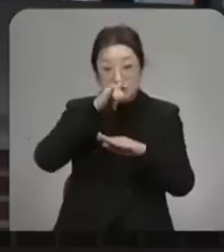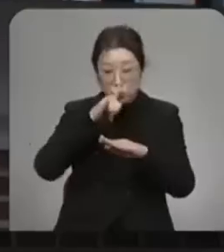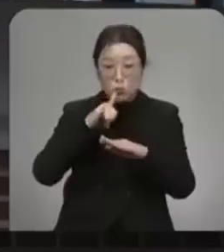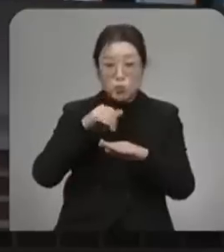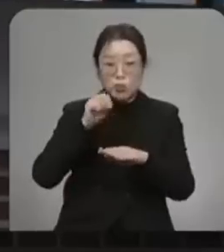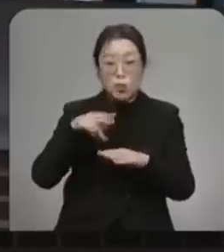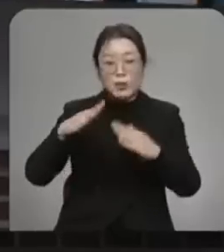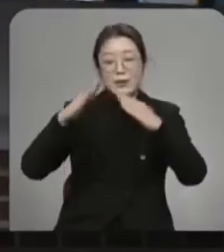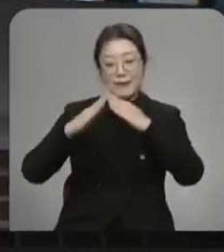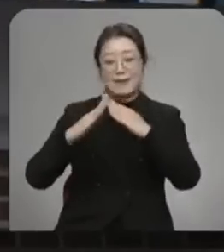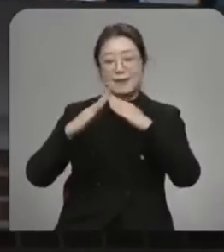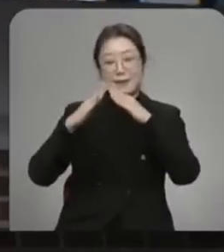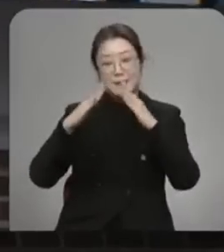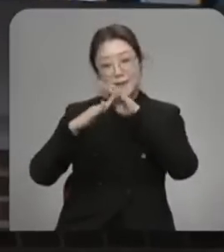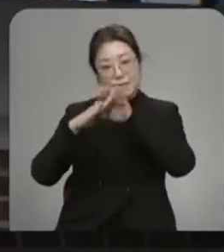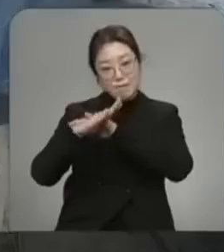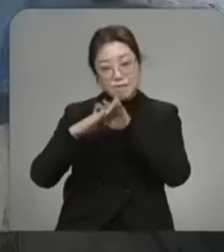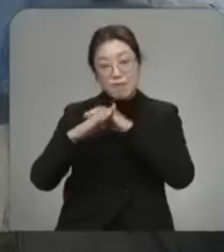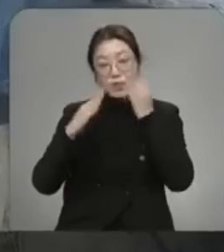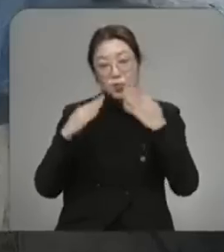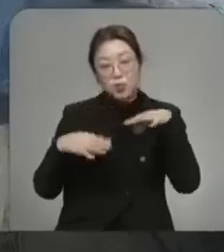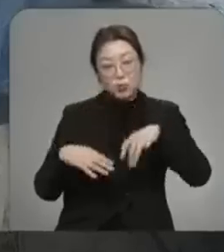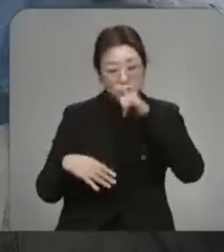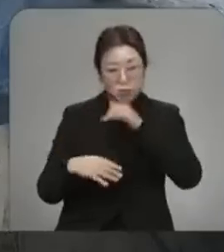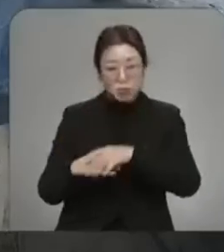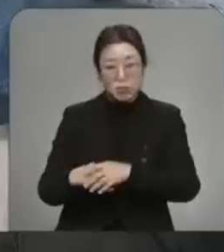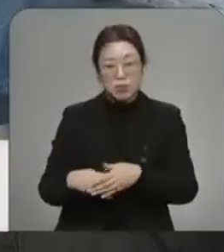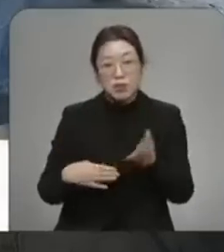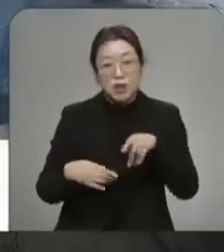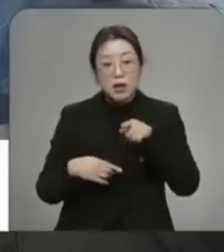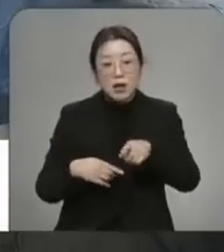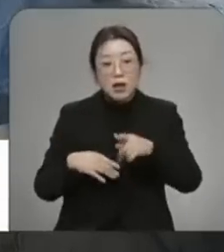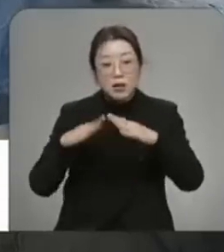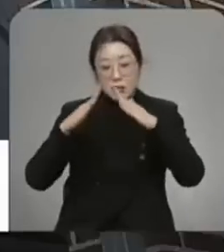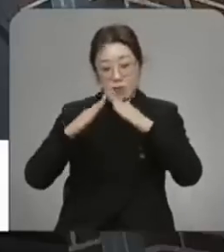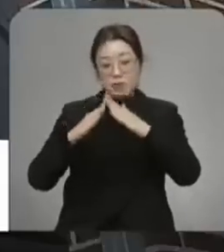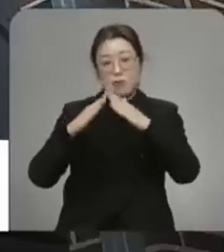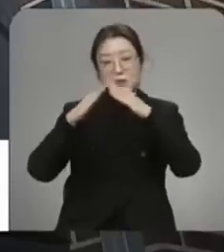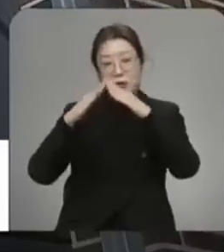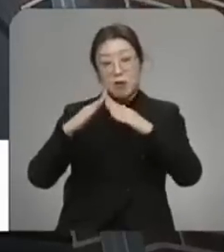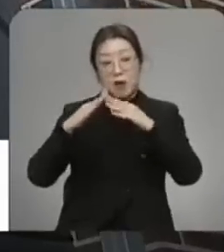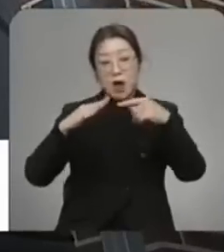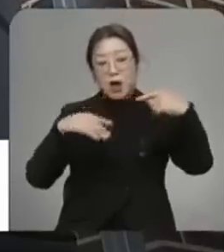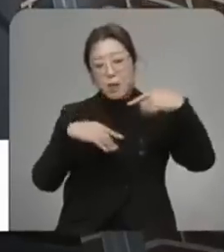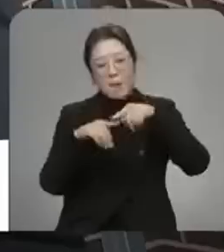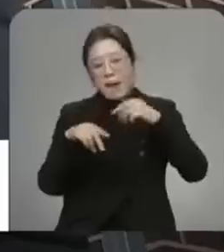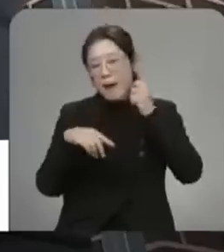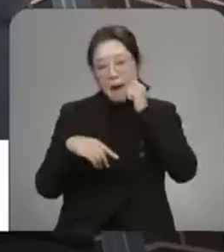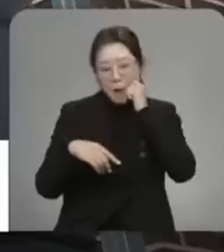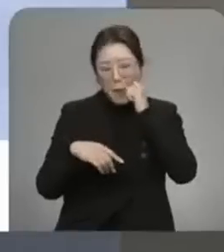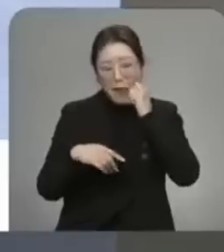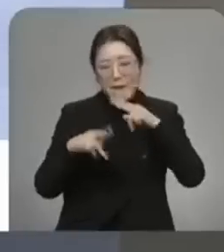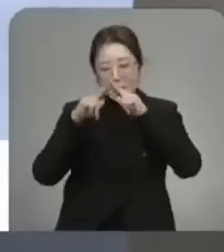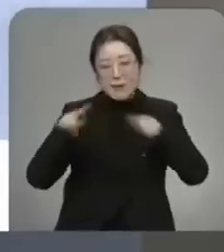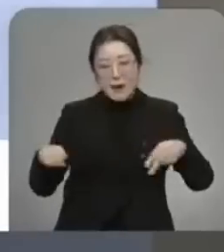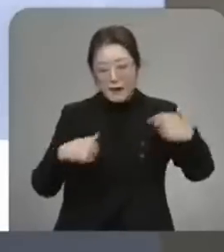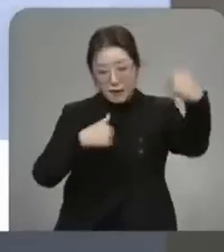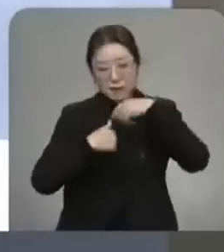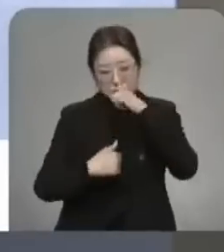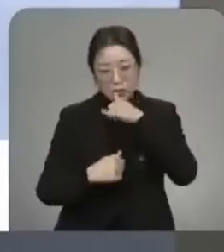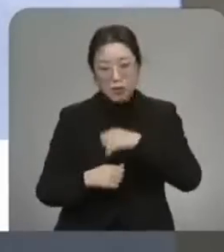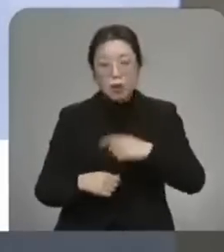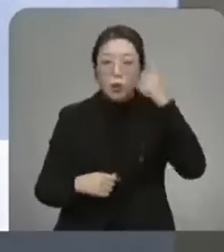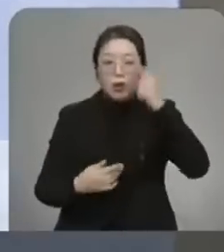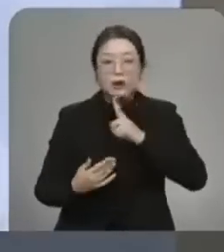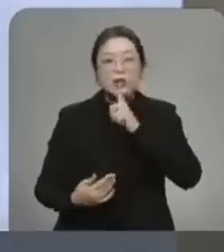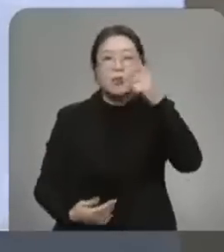있고 지붕을 올린 곳도 있습니다. 그런데 이 가운데 한 집은 지붕을 세우다가 철거 명령을 받았습니다. 건물 증축